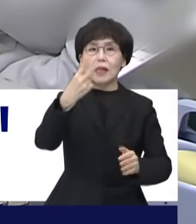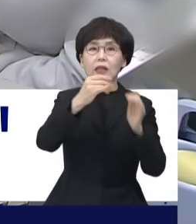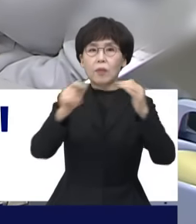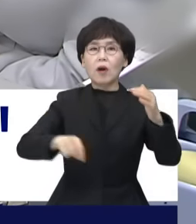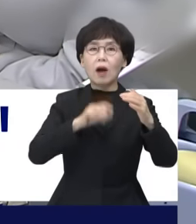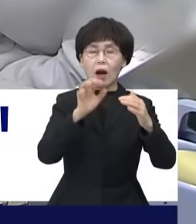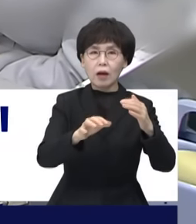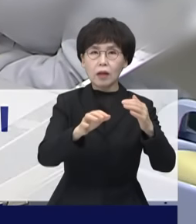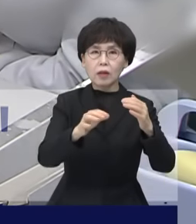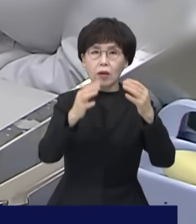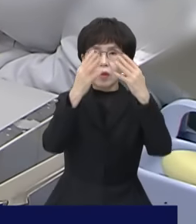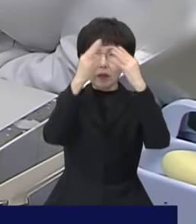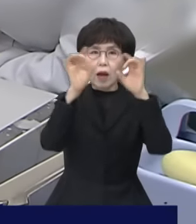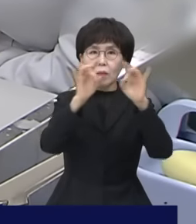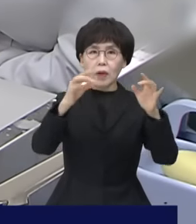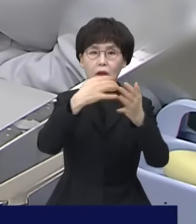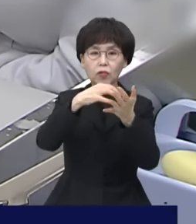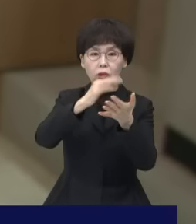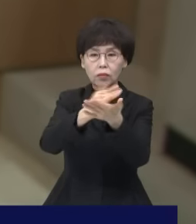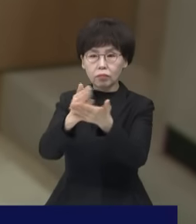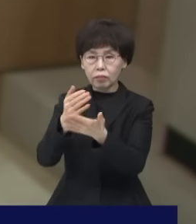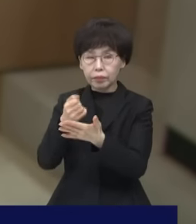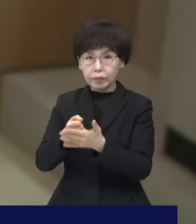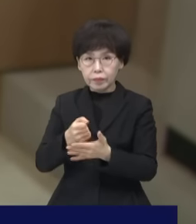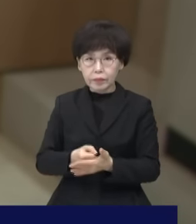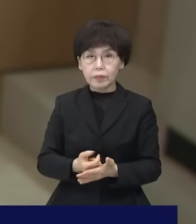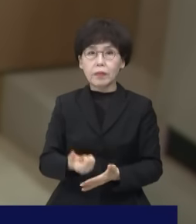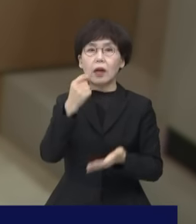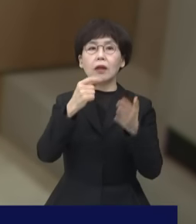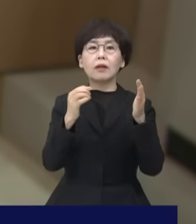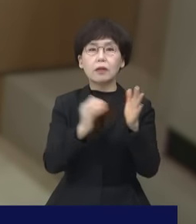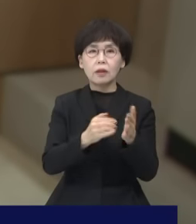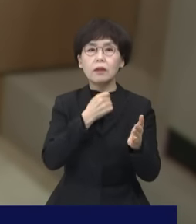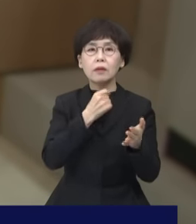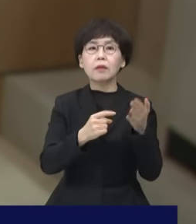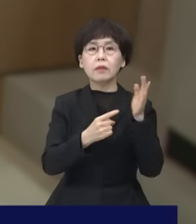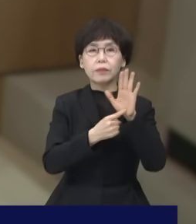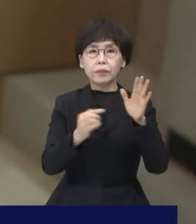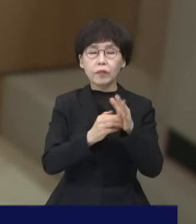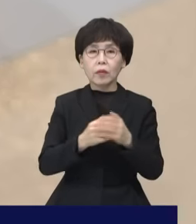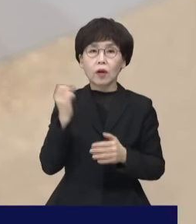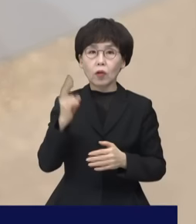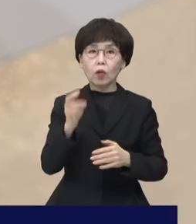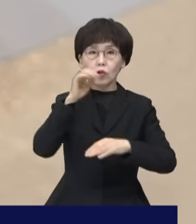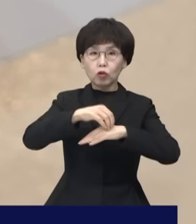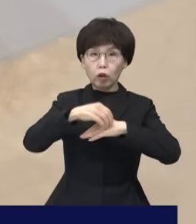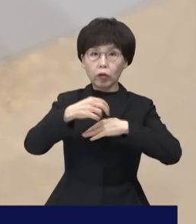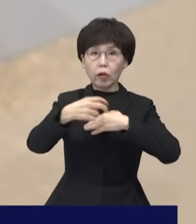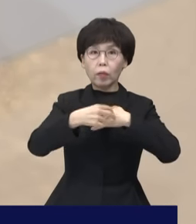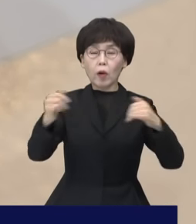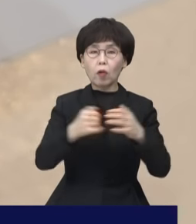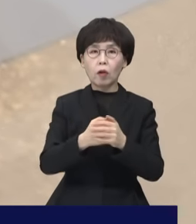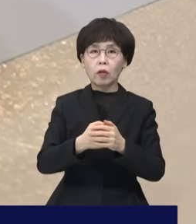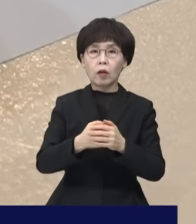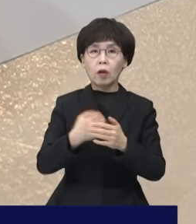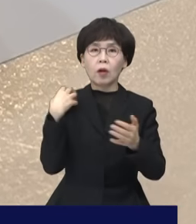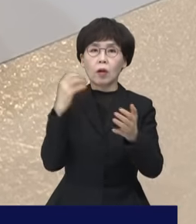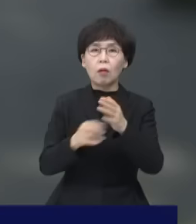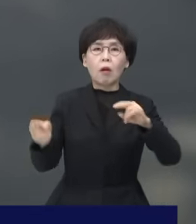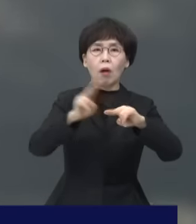절차를 신속하게 마무리하겠다고 밝혔습니다. 수련병원 이탈 전공의 복귀 움직임은 여전히 감지되지